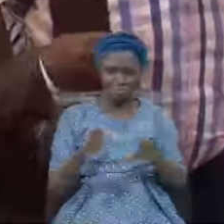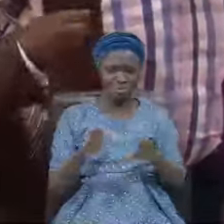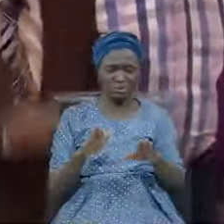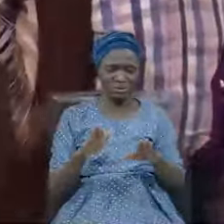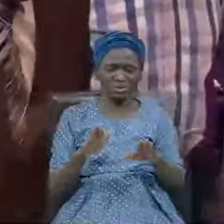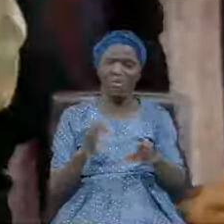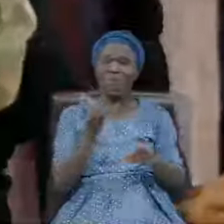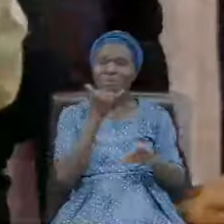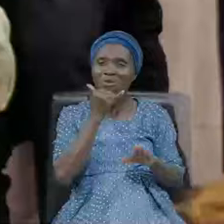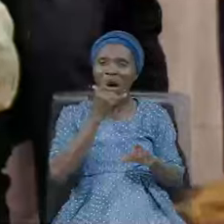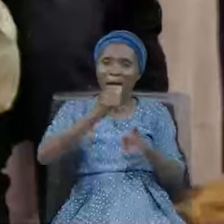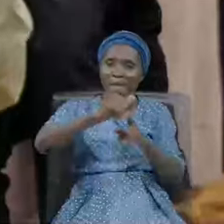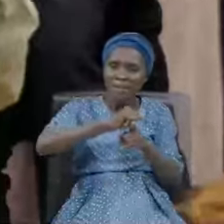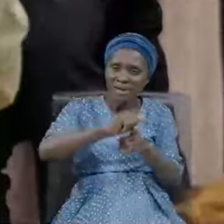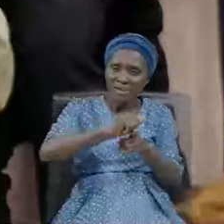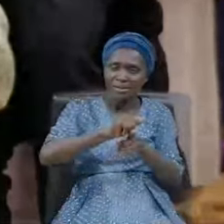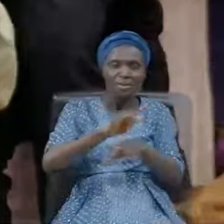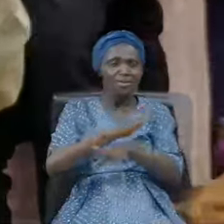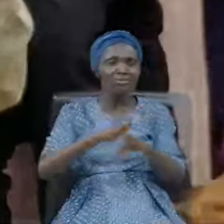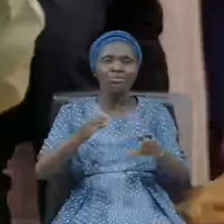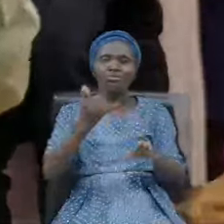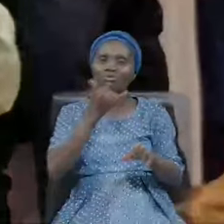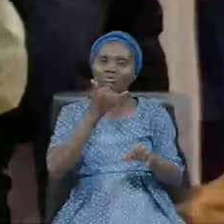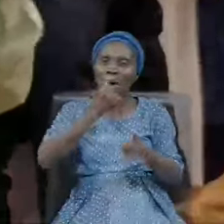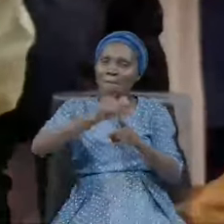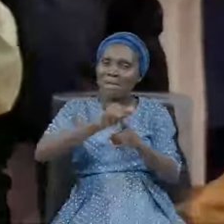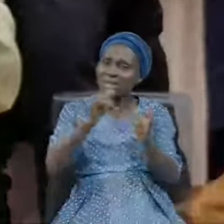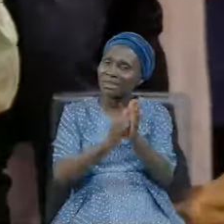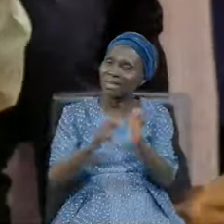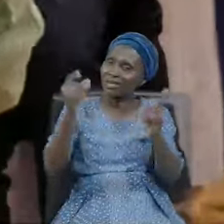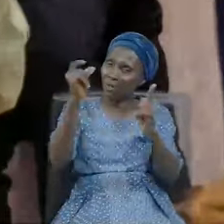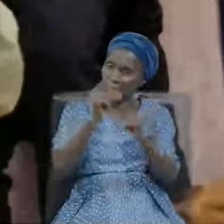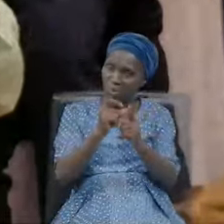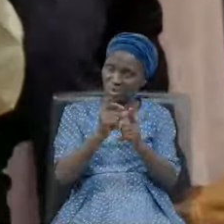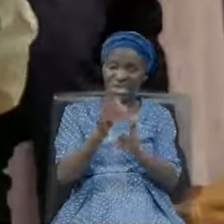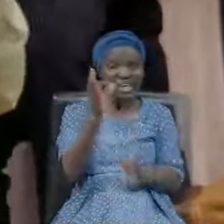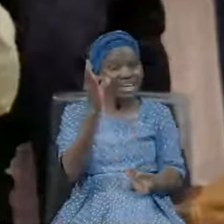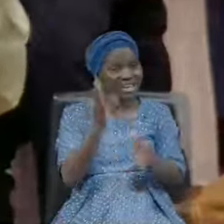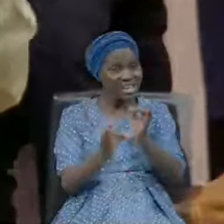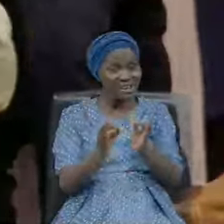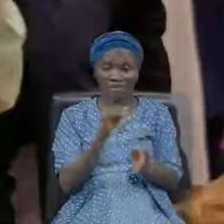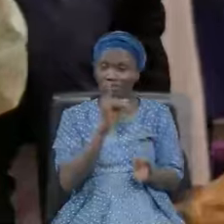N'appliquez pas mal ce mot-là. Si réellement vous avez la grâce,